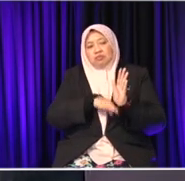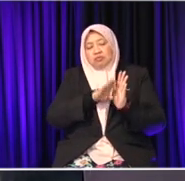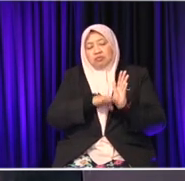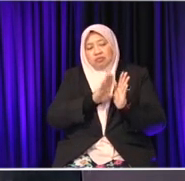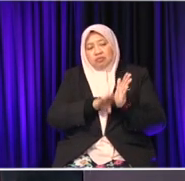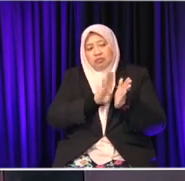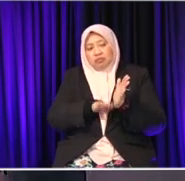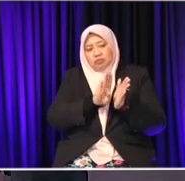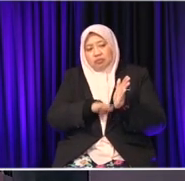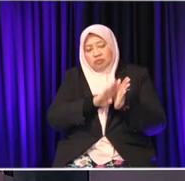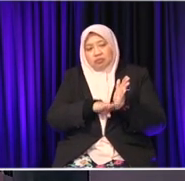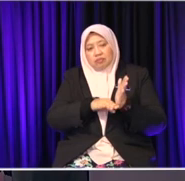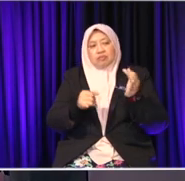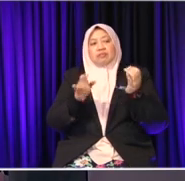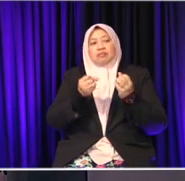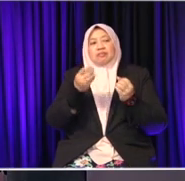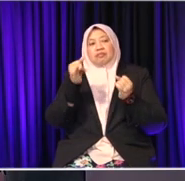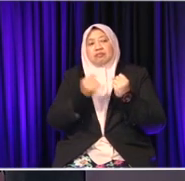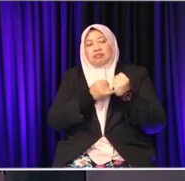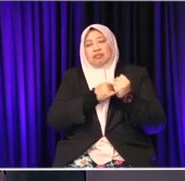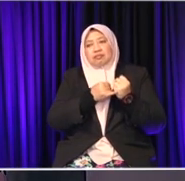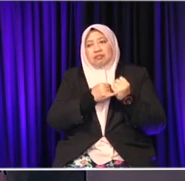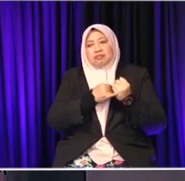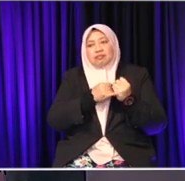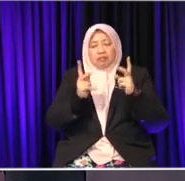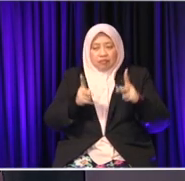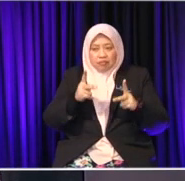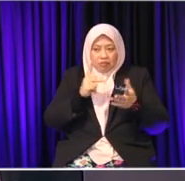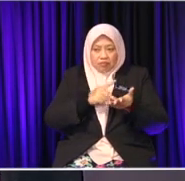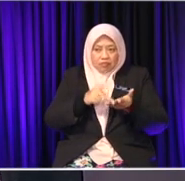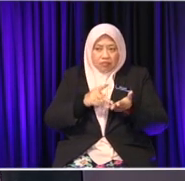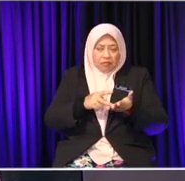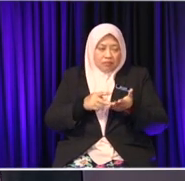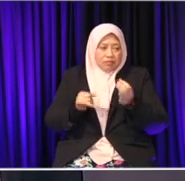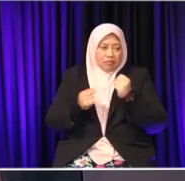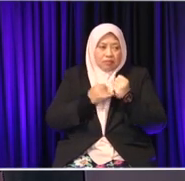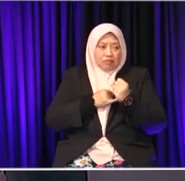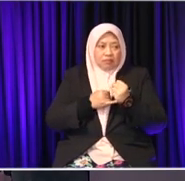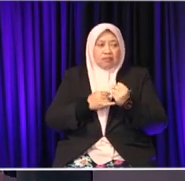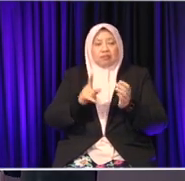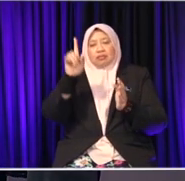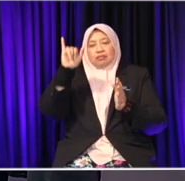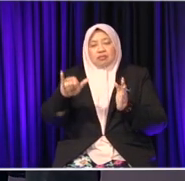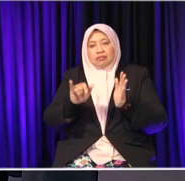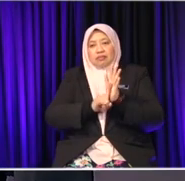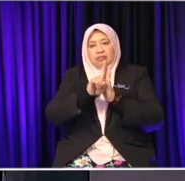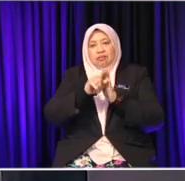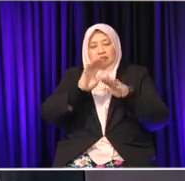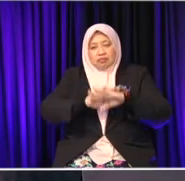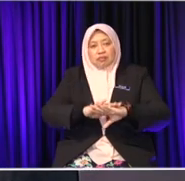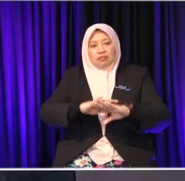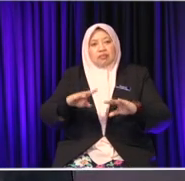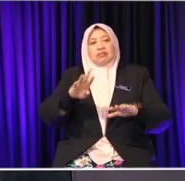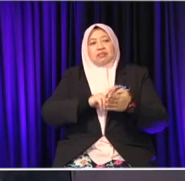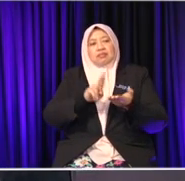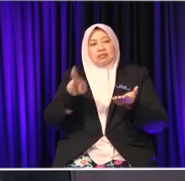jadi berapa kah penji matanya Okelah yang tinggi matanya